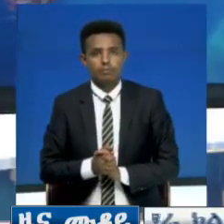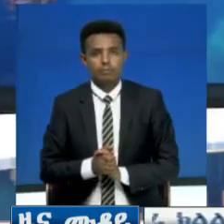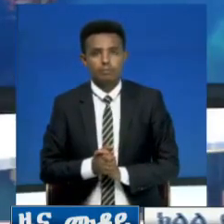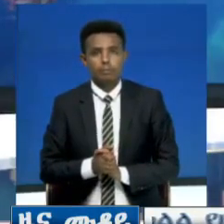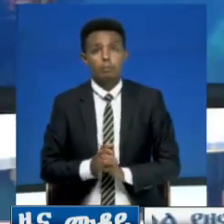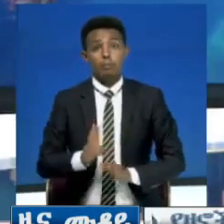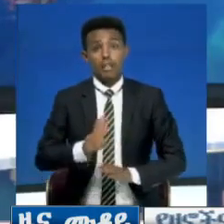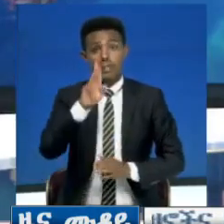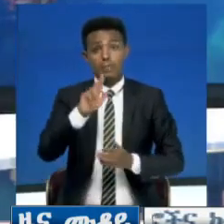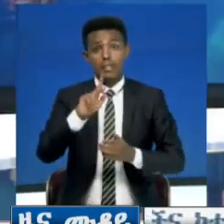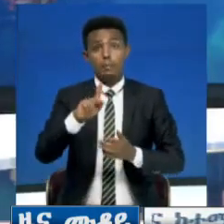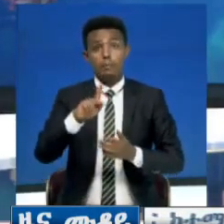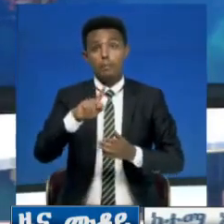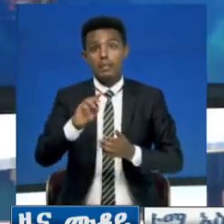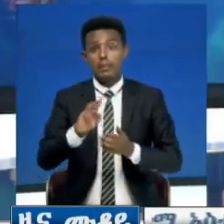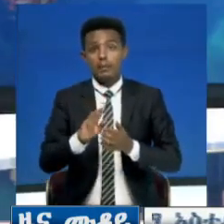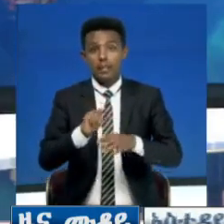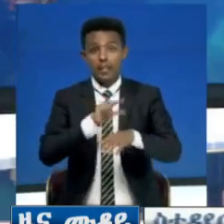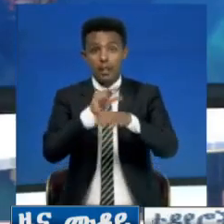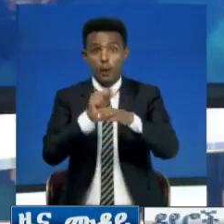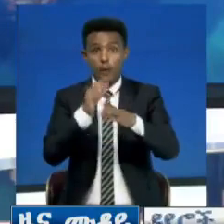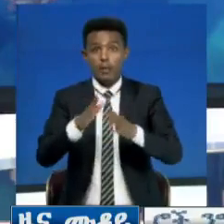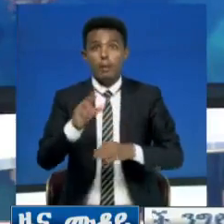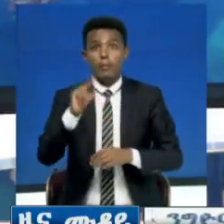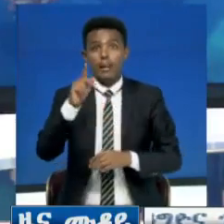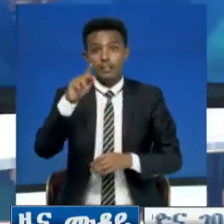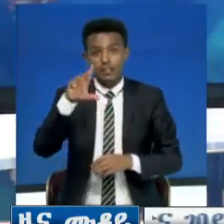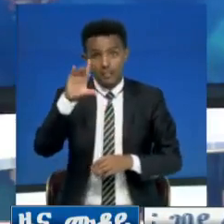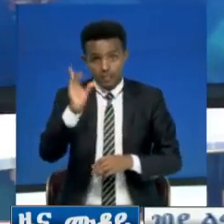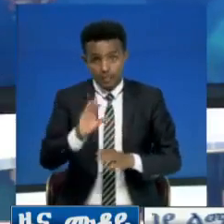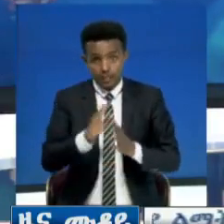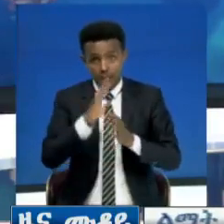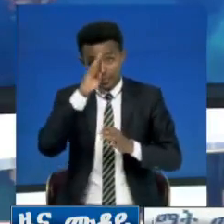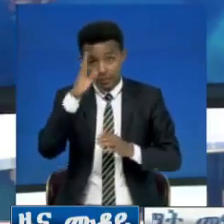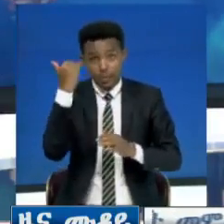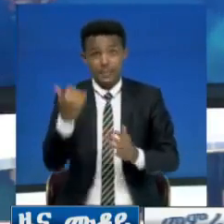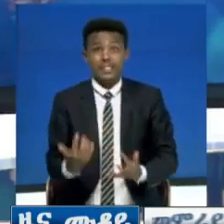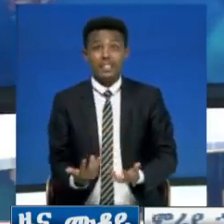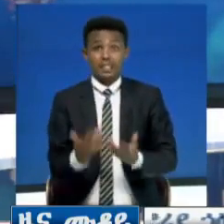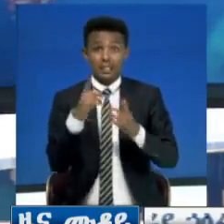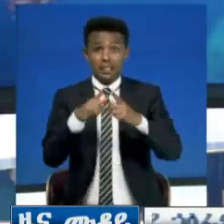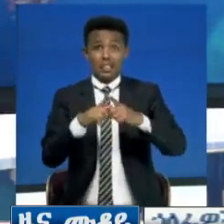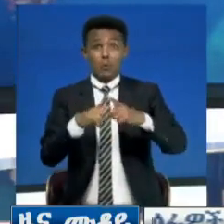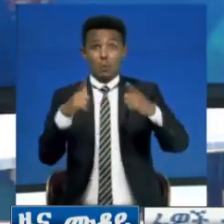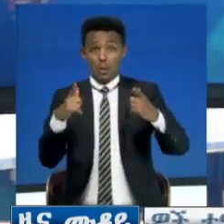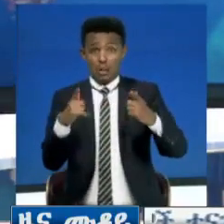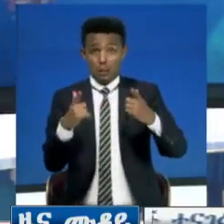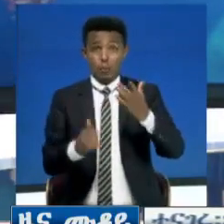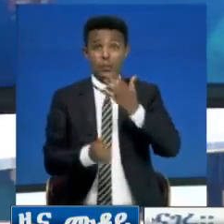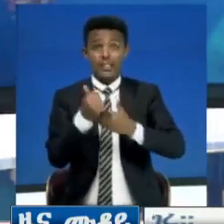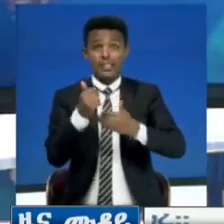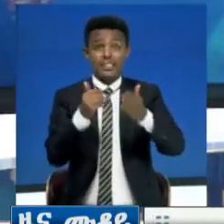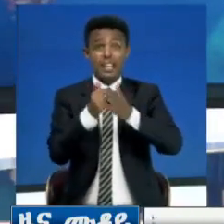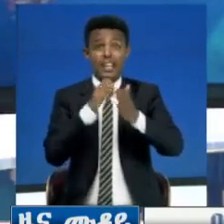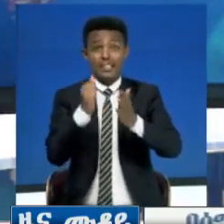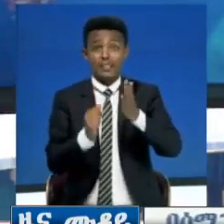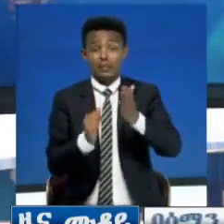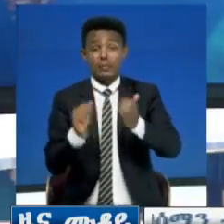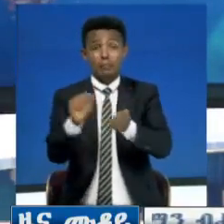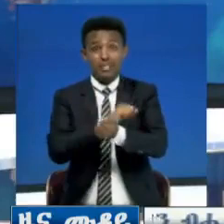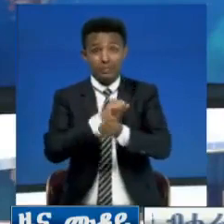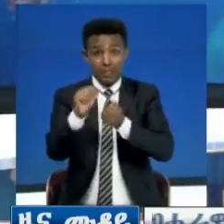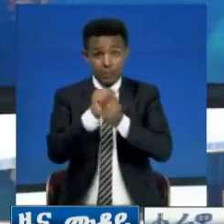በሰሜን ብሔራዊ ፓርክ ተከስቶ በነበረው የእሳት ቃጠሎ የጎላ ጉዳት ሳይደርስ መጥፋቱን የፓርኩ ጽህፈት ቤት